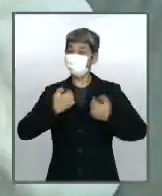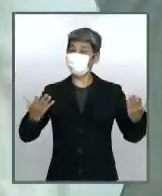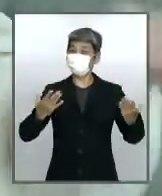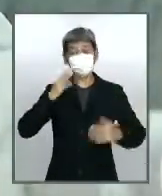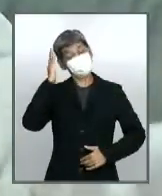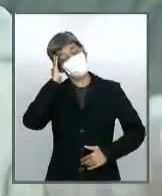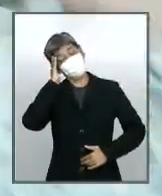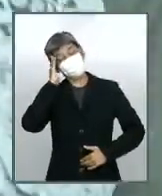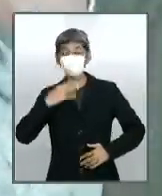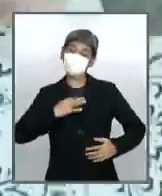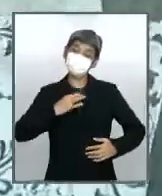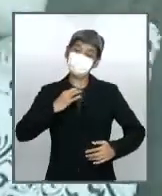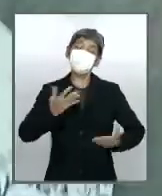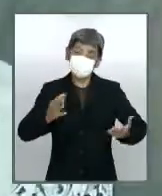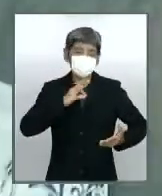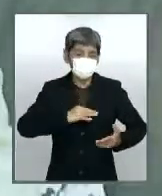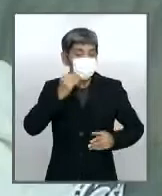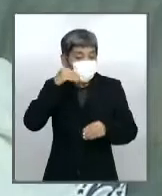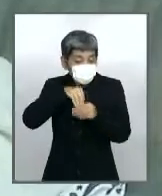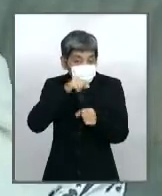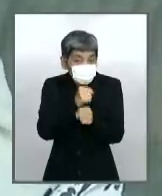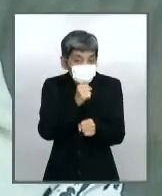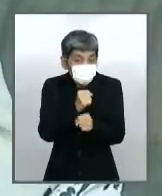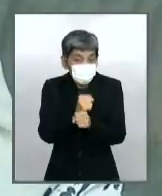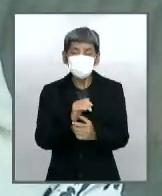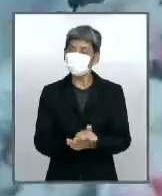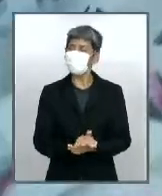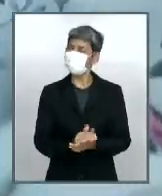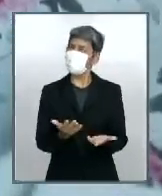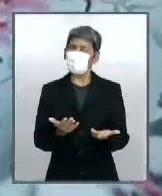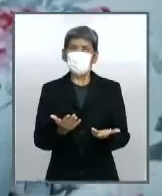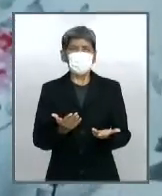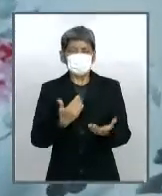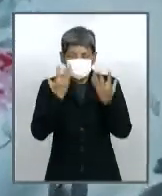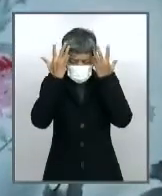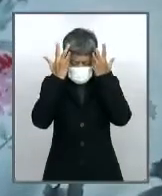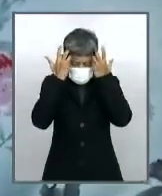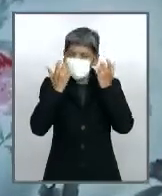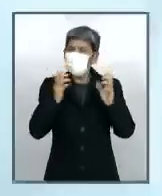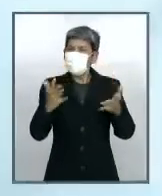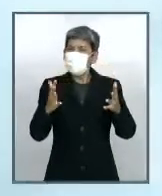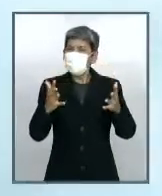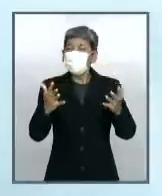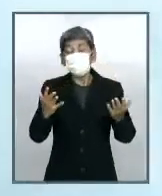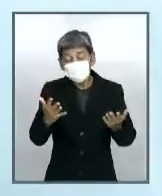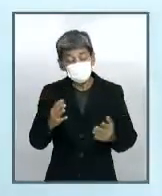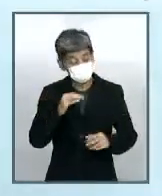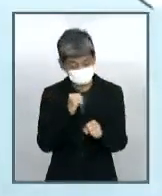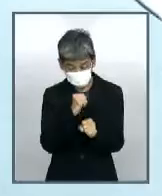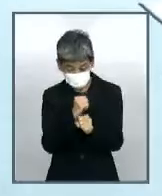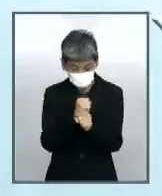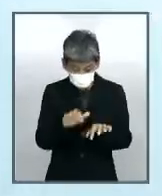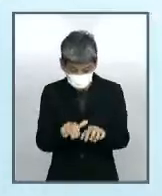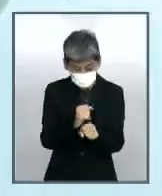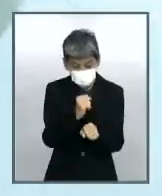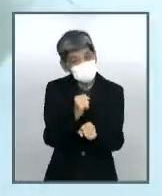สื้อใส่นอนคือรู้สึกว่าอยู่ที่บ้านมันไม่ตึงเครียดค่ะคือถ้าสุดท้ายแล้วผลลัพธ์